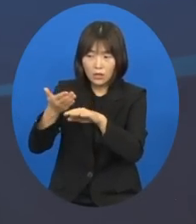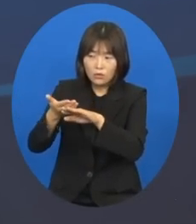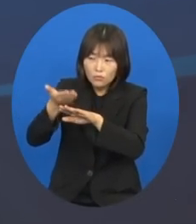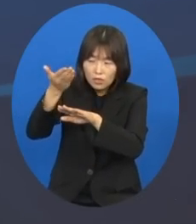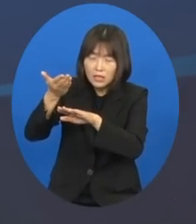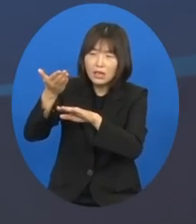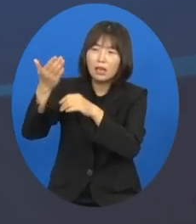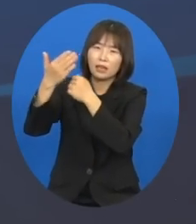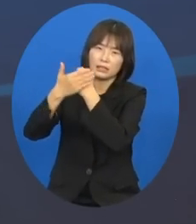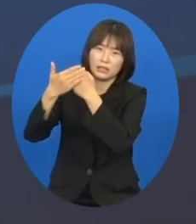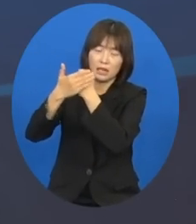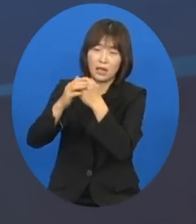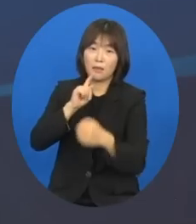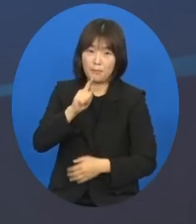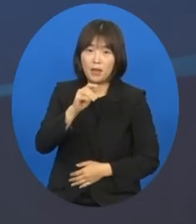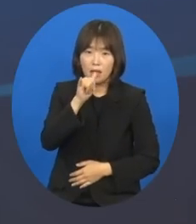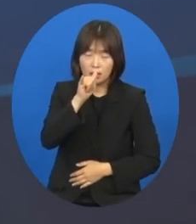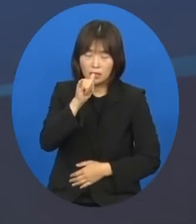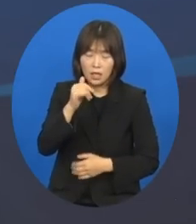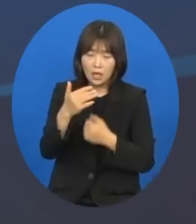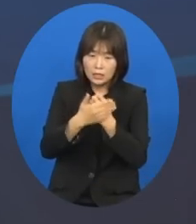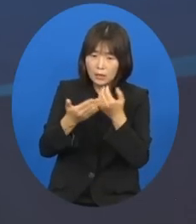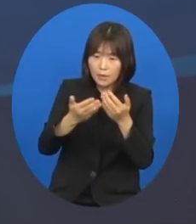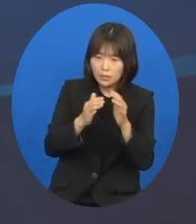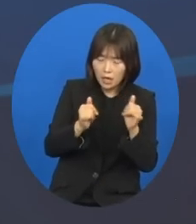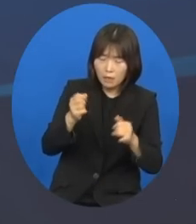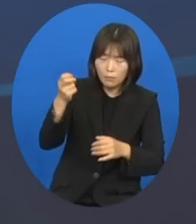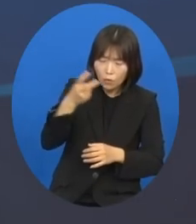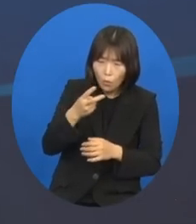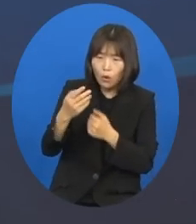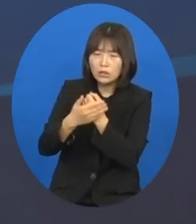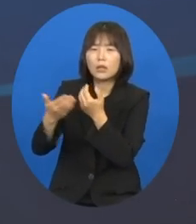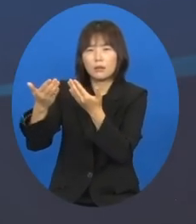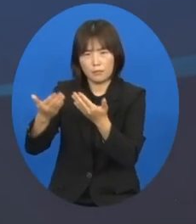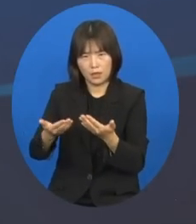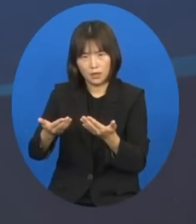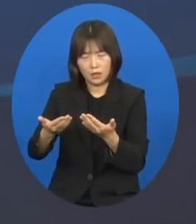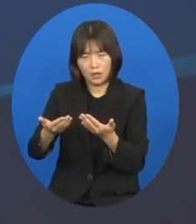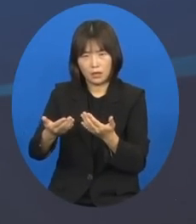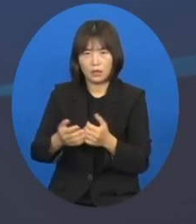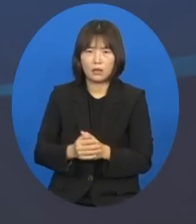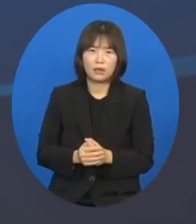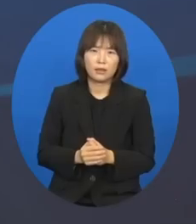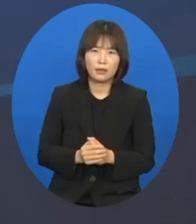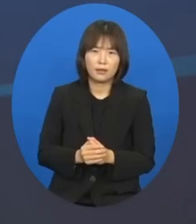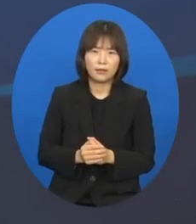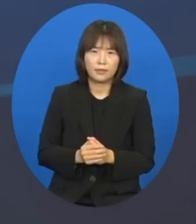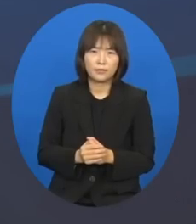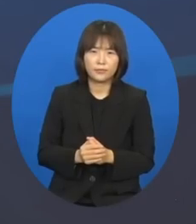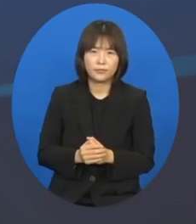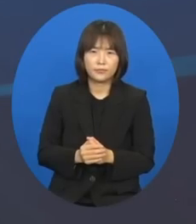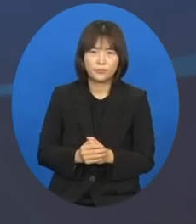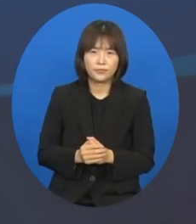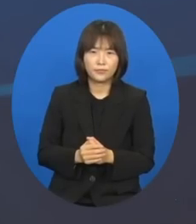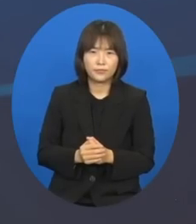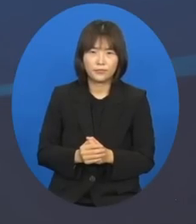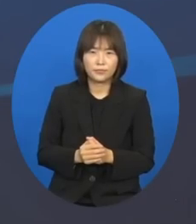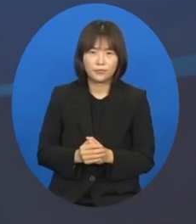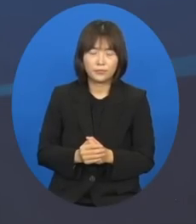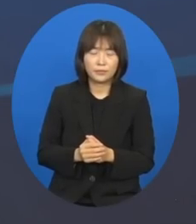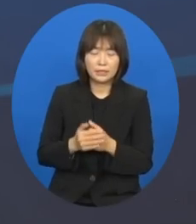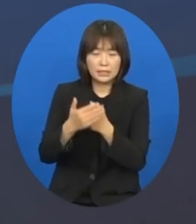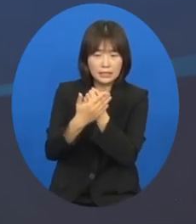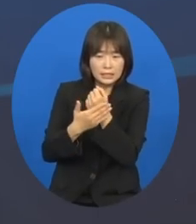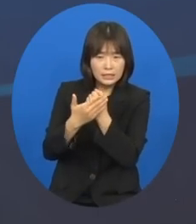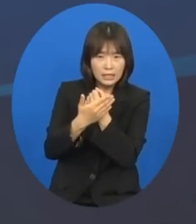은혜로라 은혜 받는 사람이 또 받고 은혜의 선순환이 일어납니다 누가 그러면 은혜의 선순환이